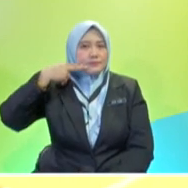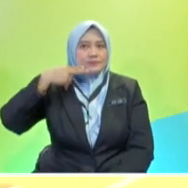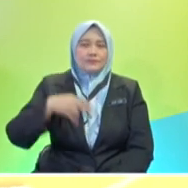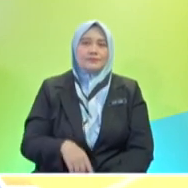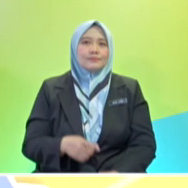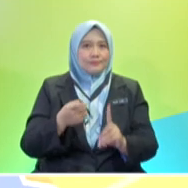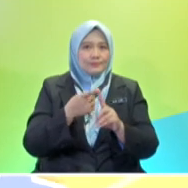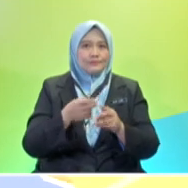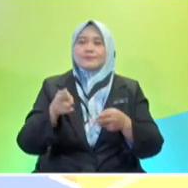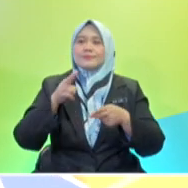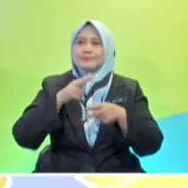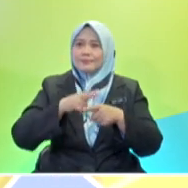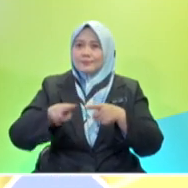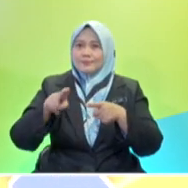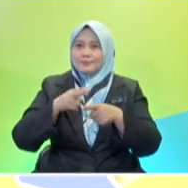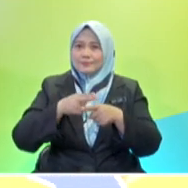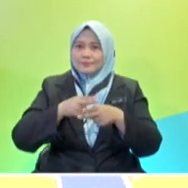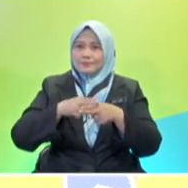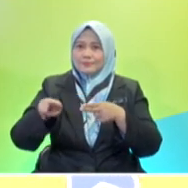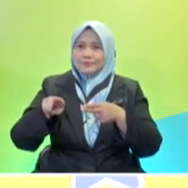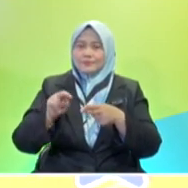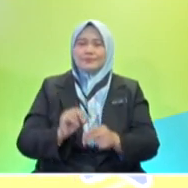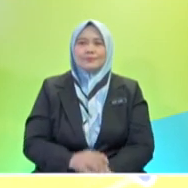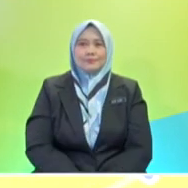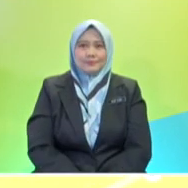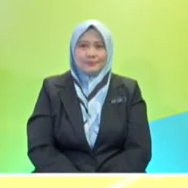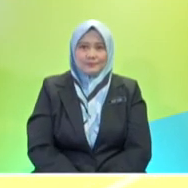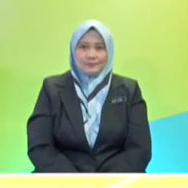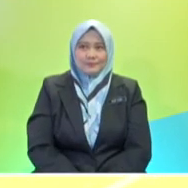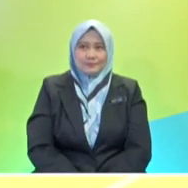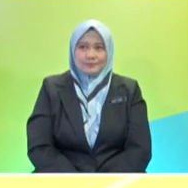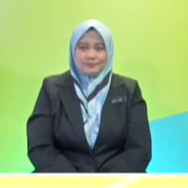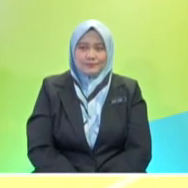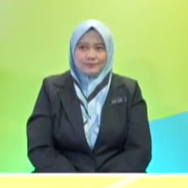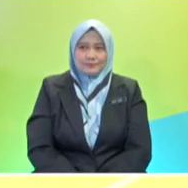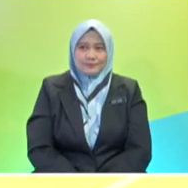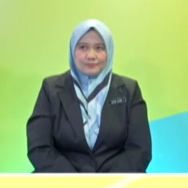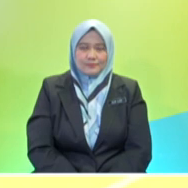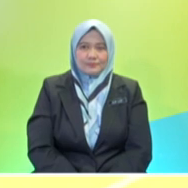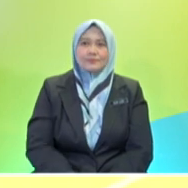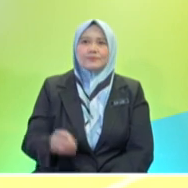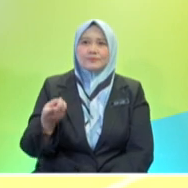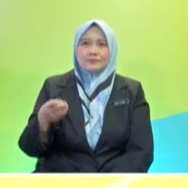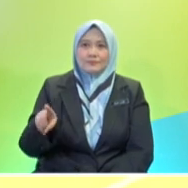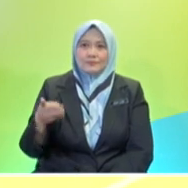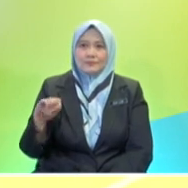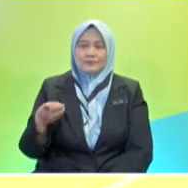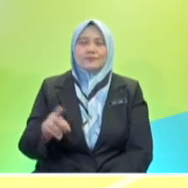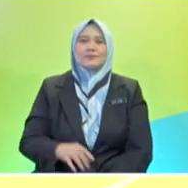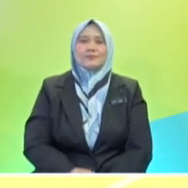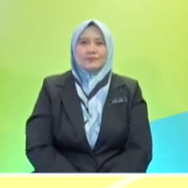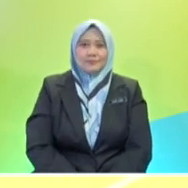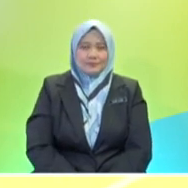Pisau. Pisau. Bagaimana dengan Dayan? Yes. Dapur gas. Dapur